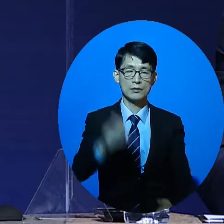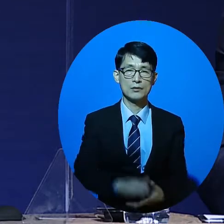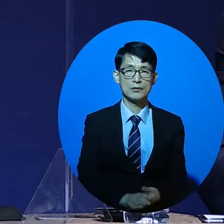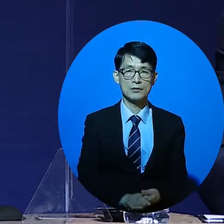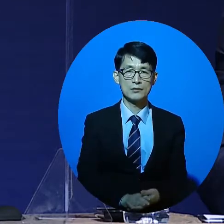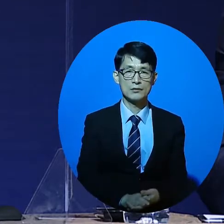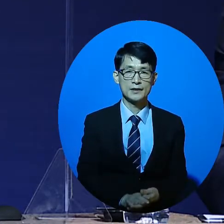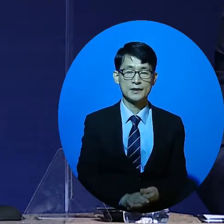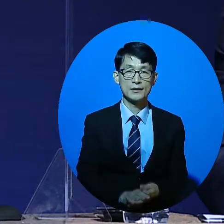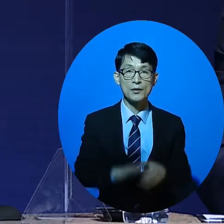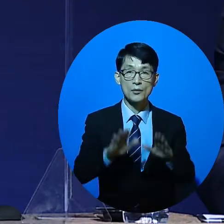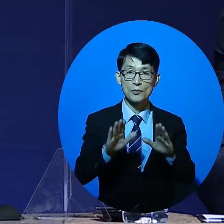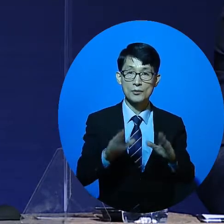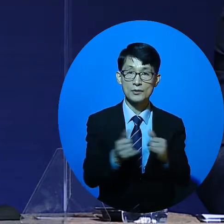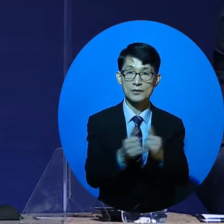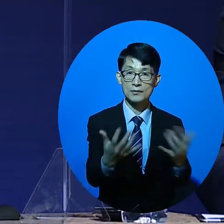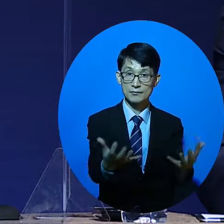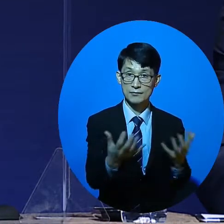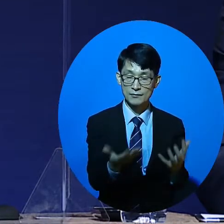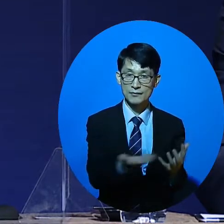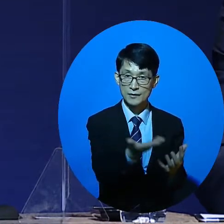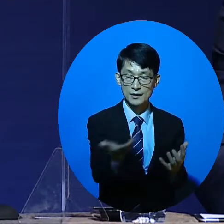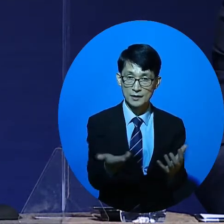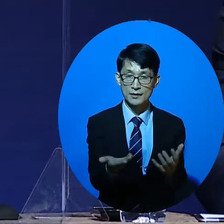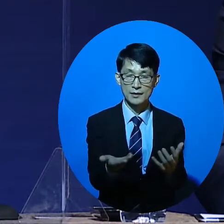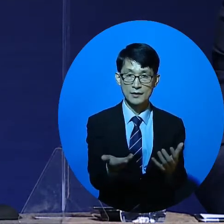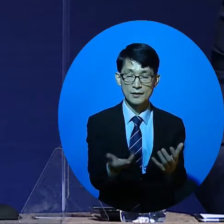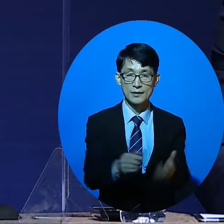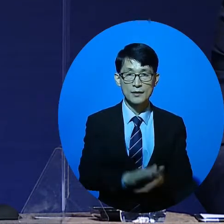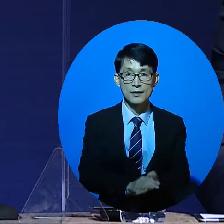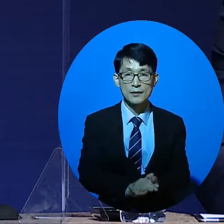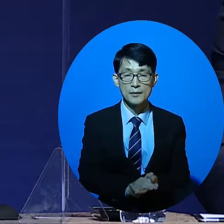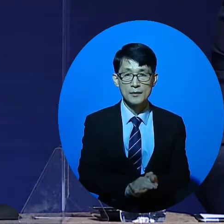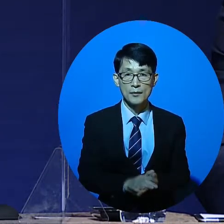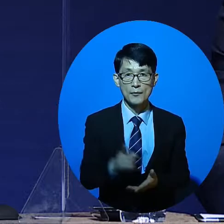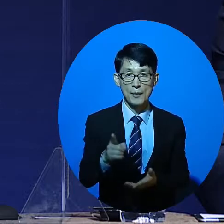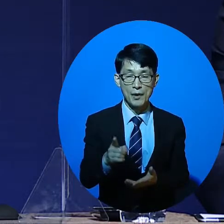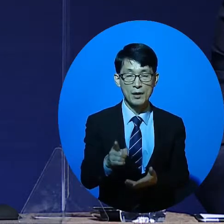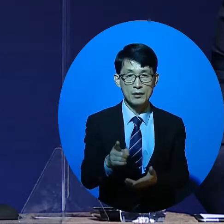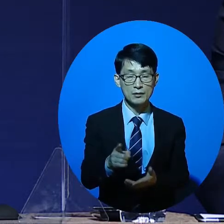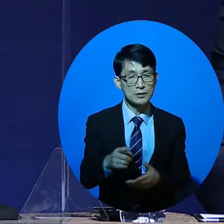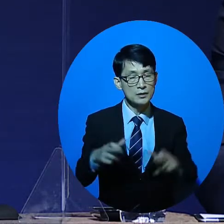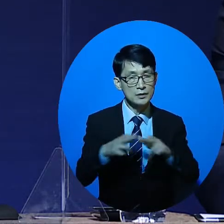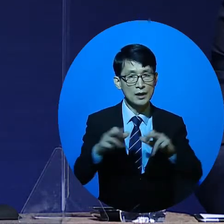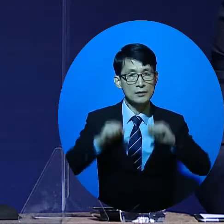이렇게 방청객들이라든지 이렇게 토론하신 분들 다 장애인 쪽에 관심이 있으신 분들인데